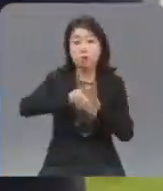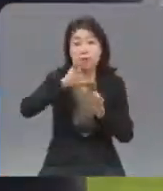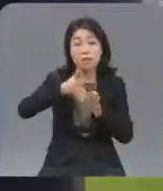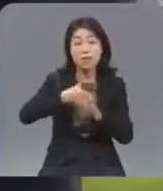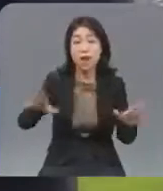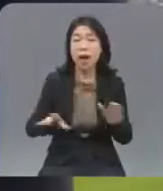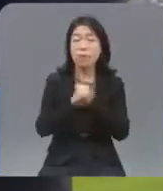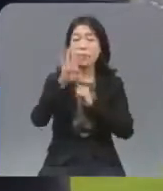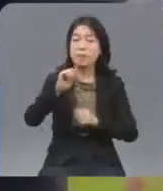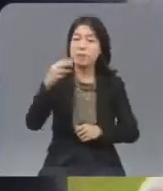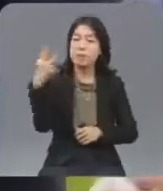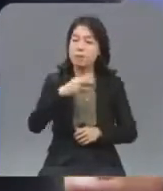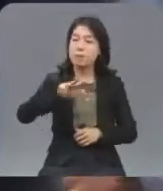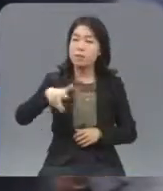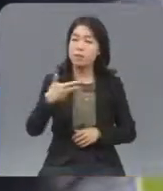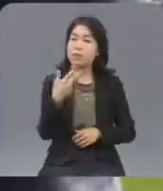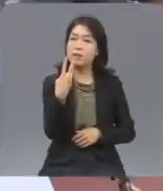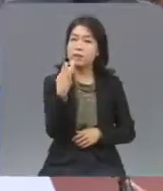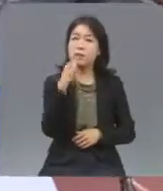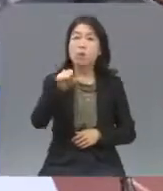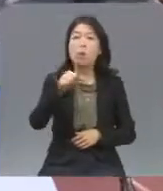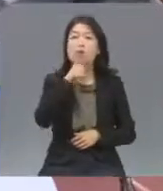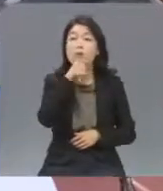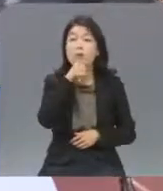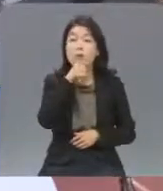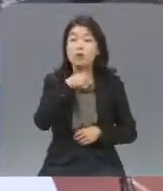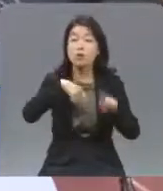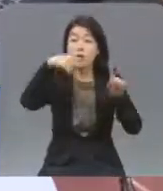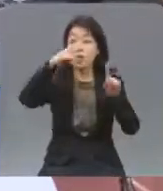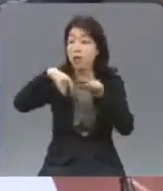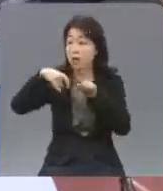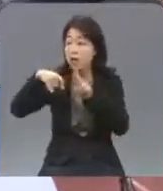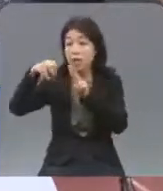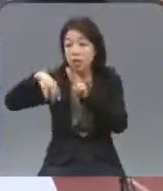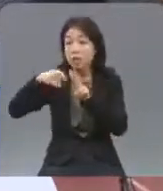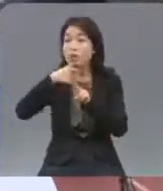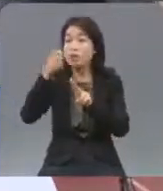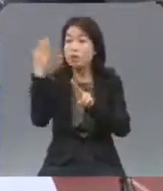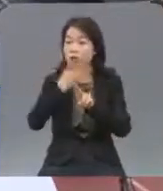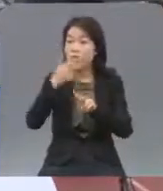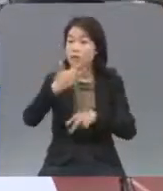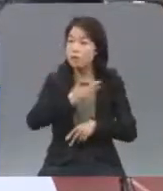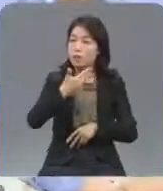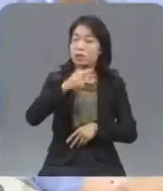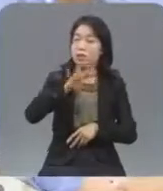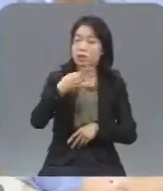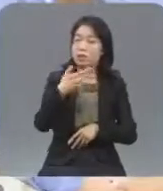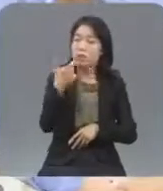총점 43,735점을 얻어 2위 여수시를 7,460점 차로